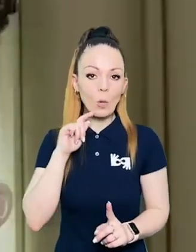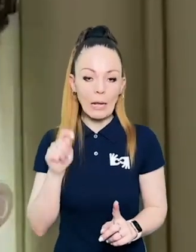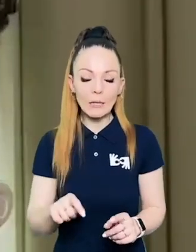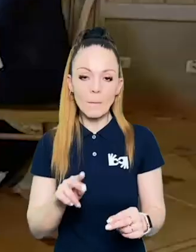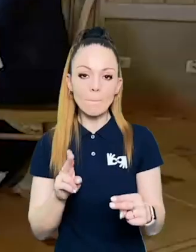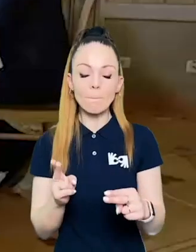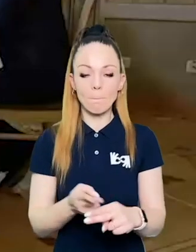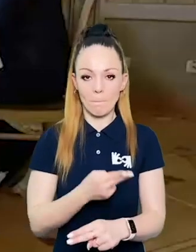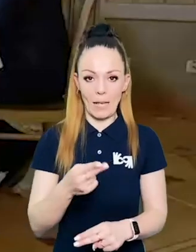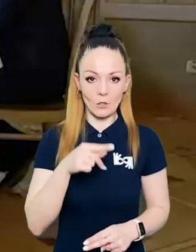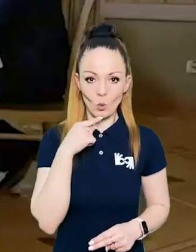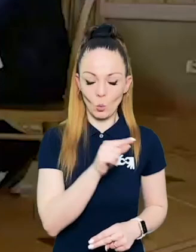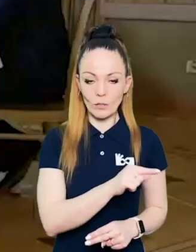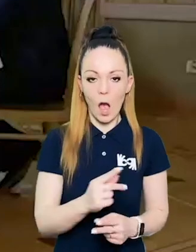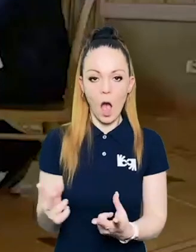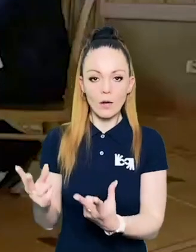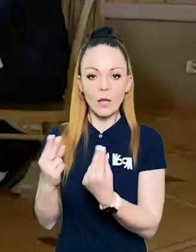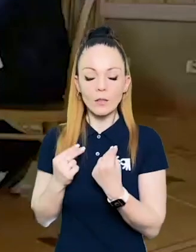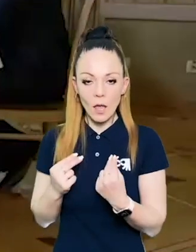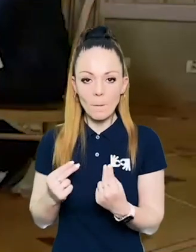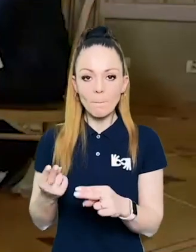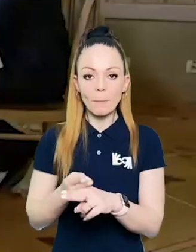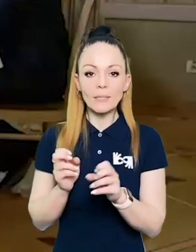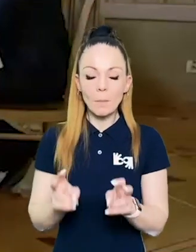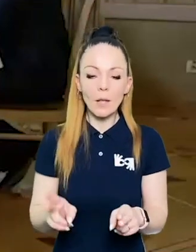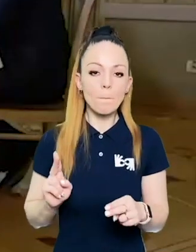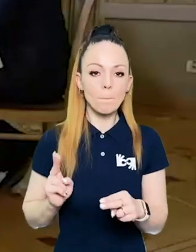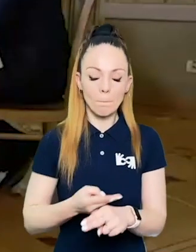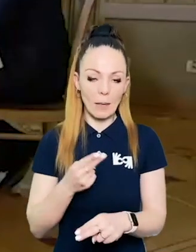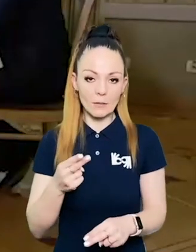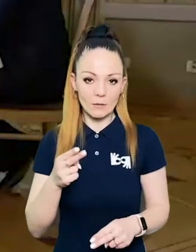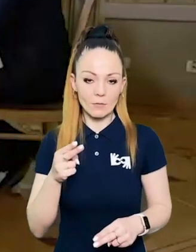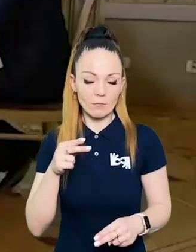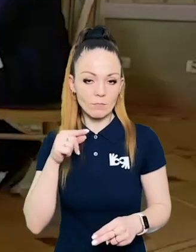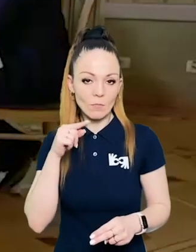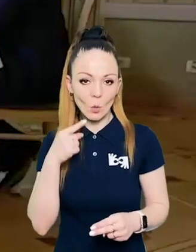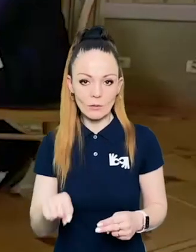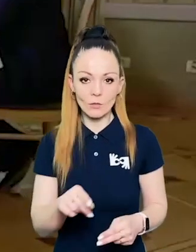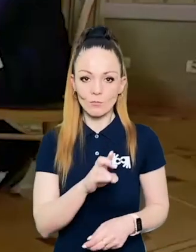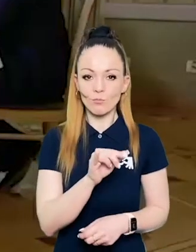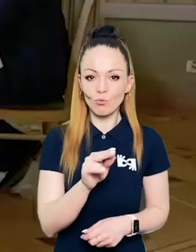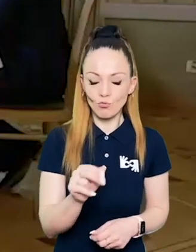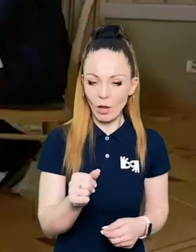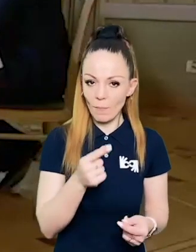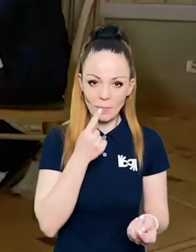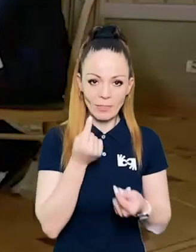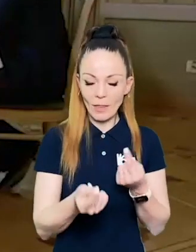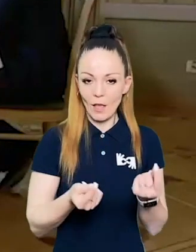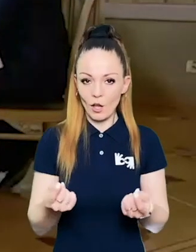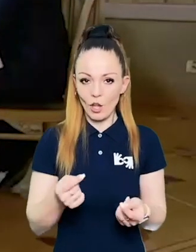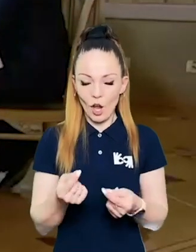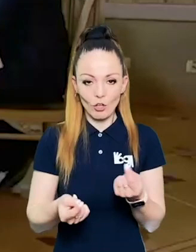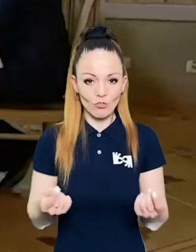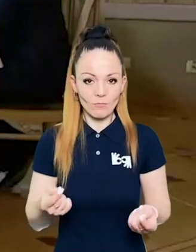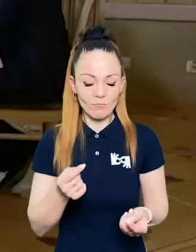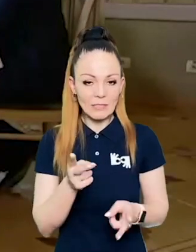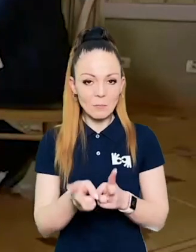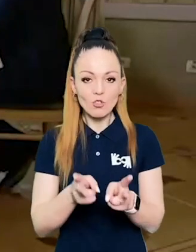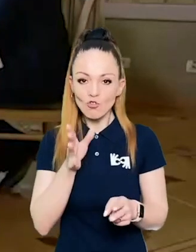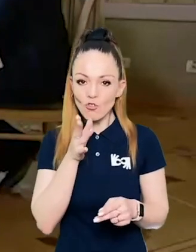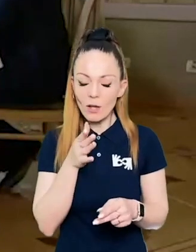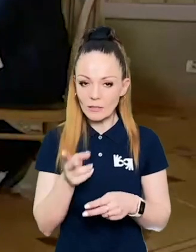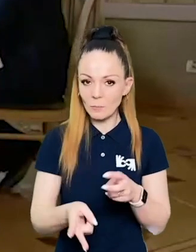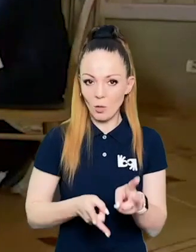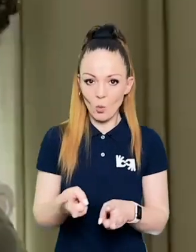Росії. Гарантери безпеки без Росії. Буча деякі речі змінила.